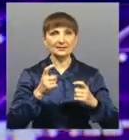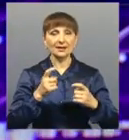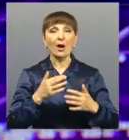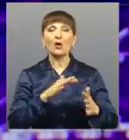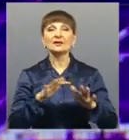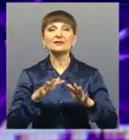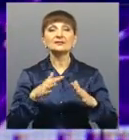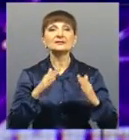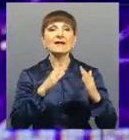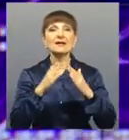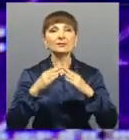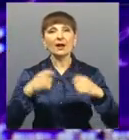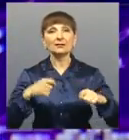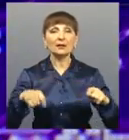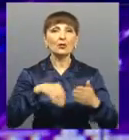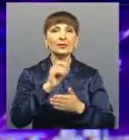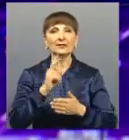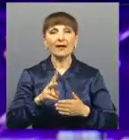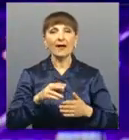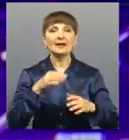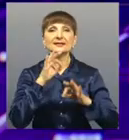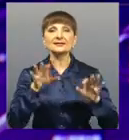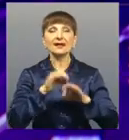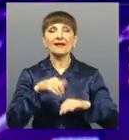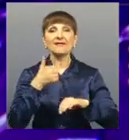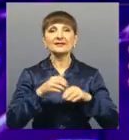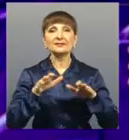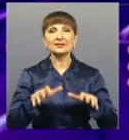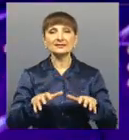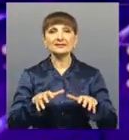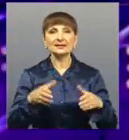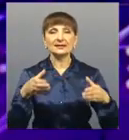тенденциях на рынке жилья рассказала вице-президент Ассоциации риэлторов Нина Лукьяненко.